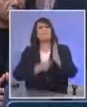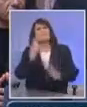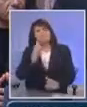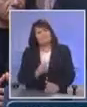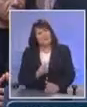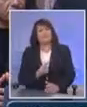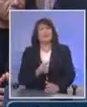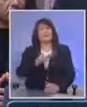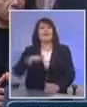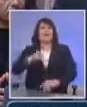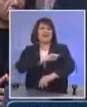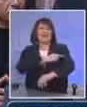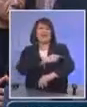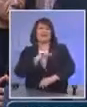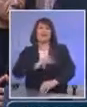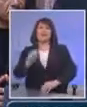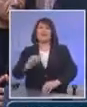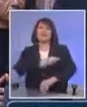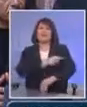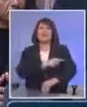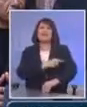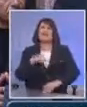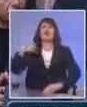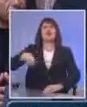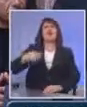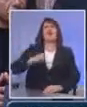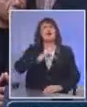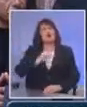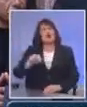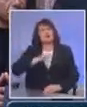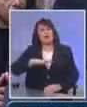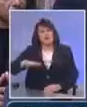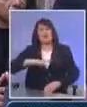τα παιδιά των γιατρών να γίνονται γιατροί, τα παιδιά των δικηγόρων δικηγόροι